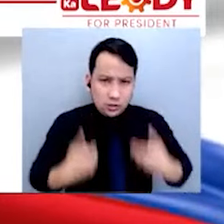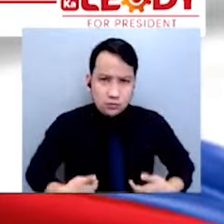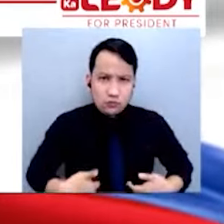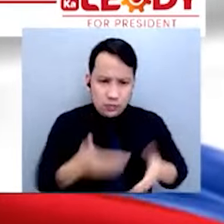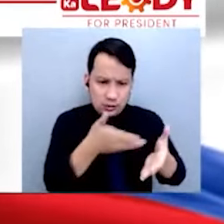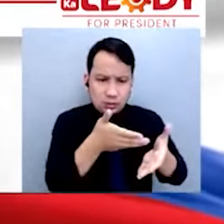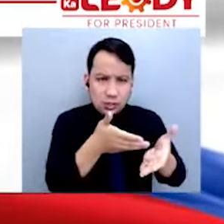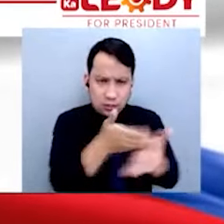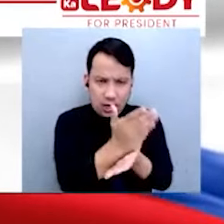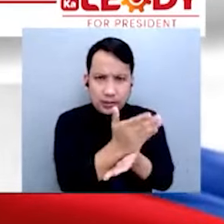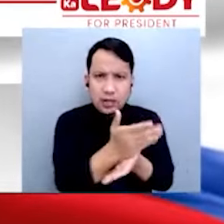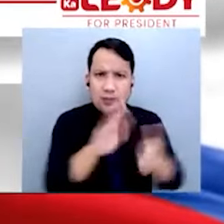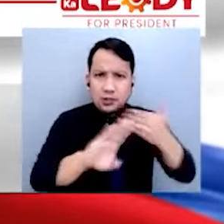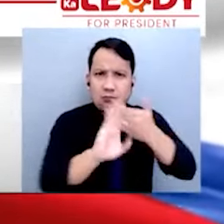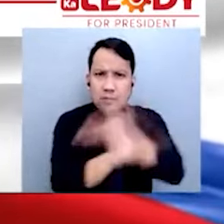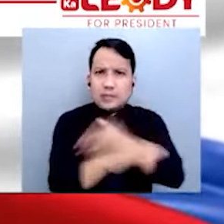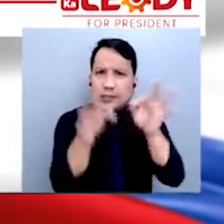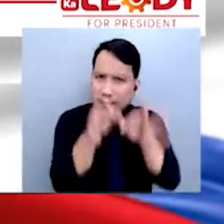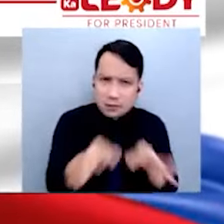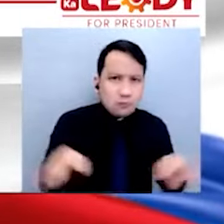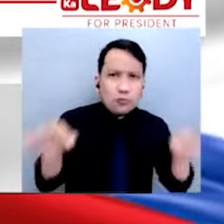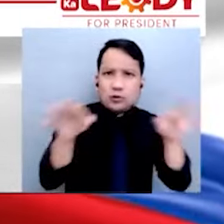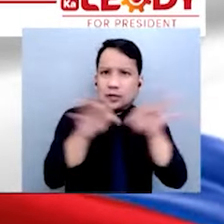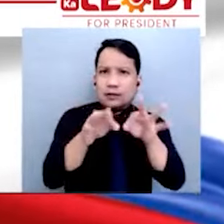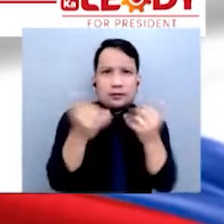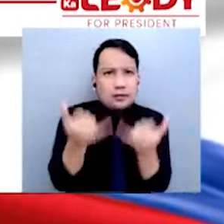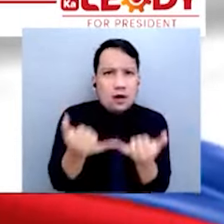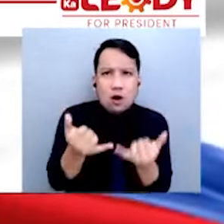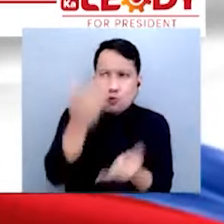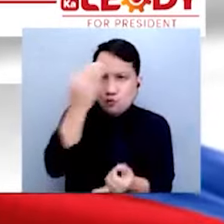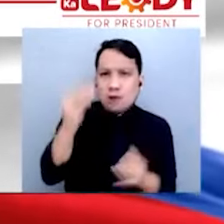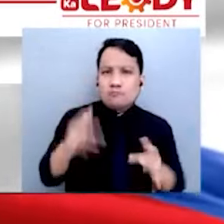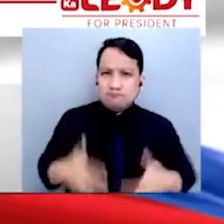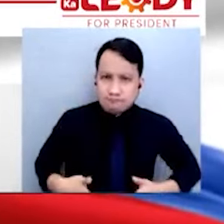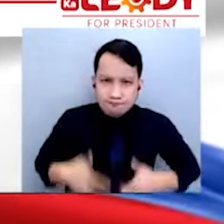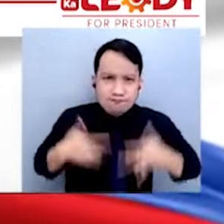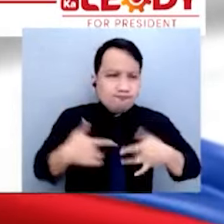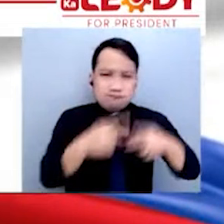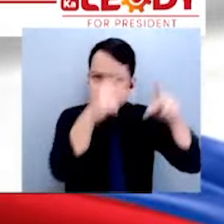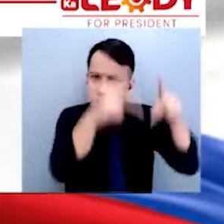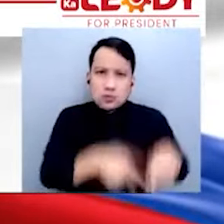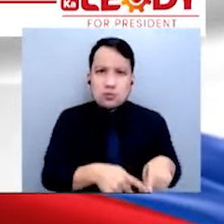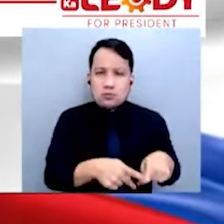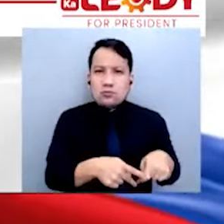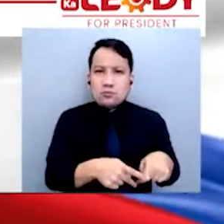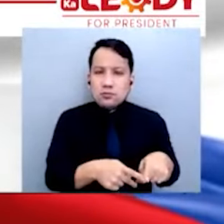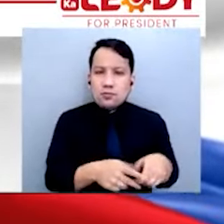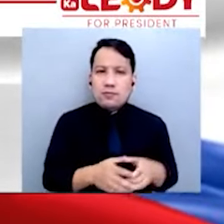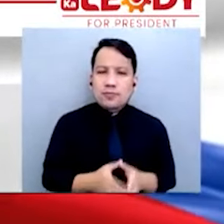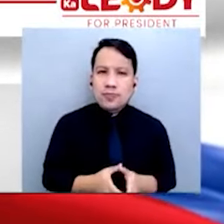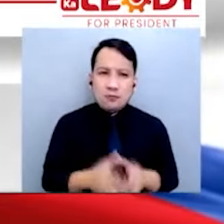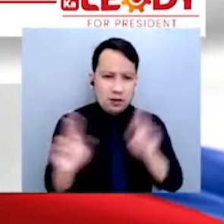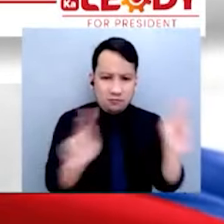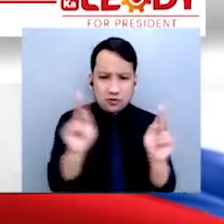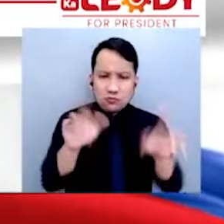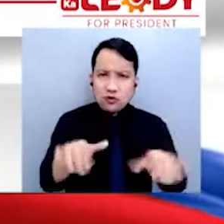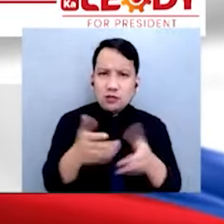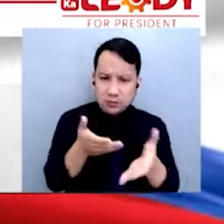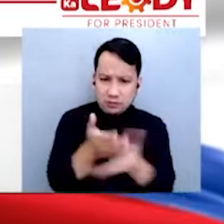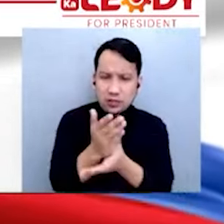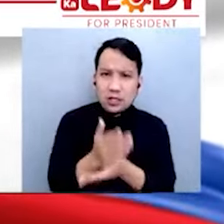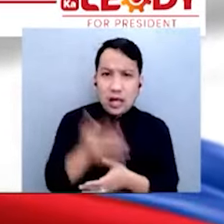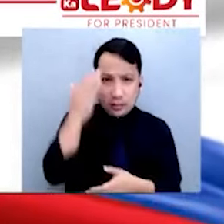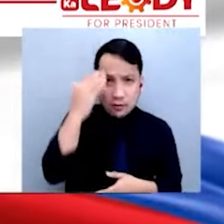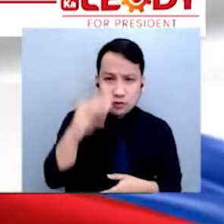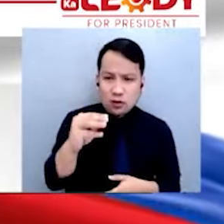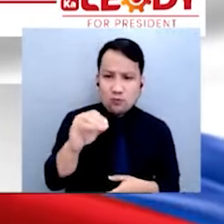yon sapagkat walang importante sa lipunan ito kundi ang buhay ng ating mga kababayan. Yung moro,